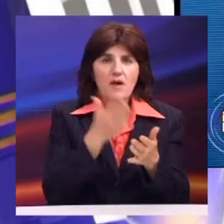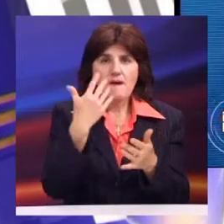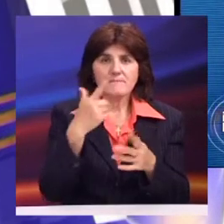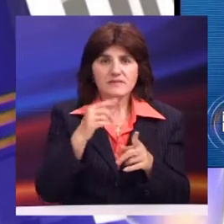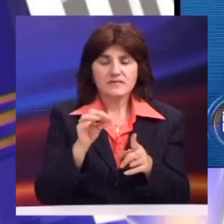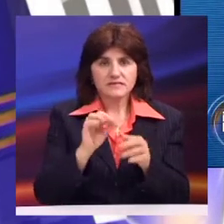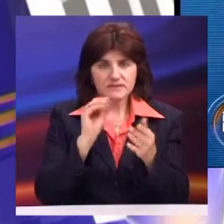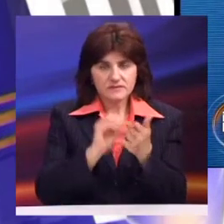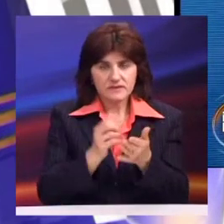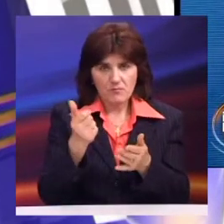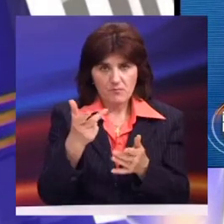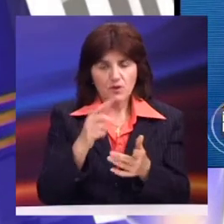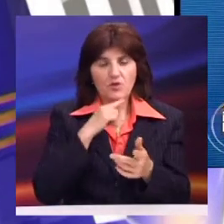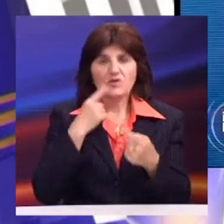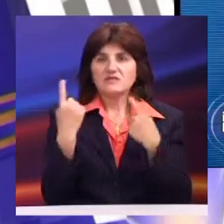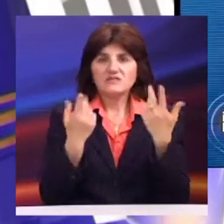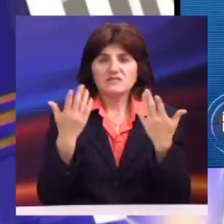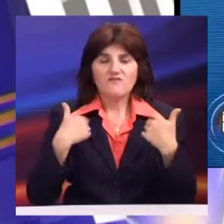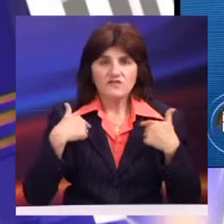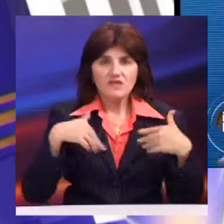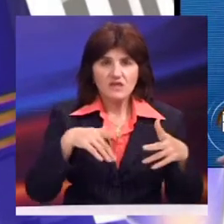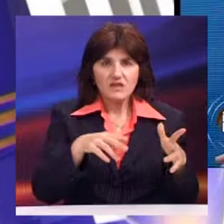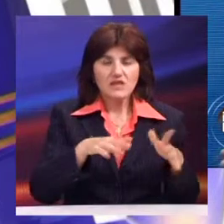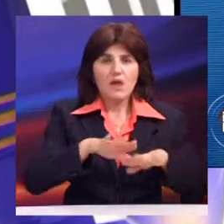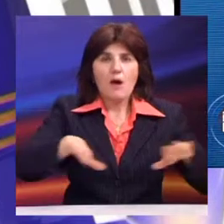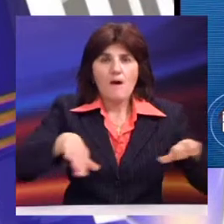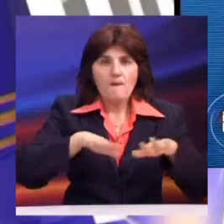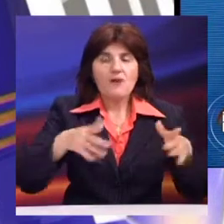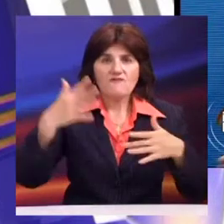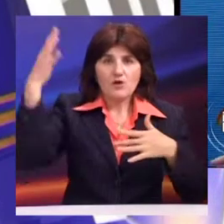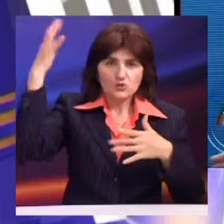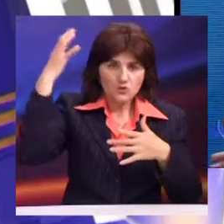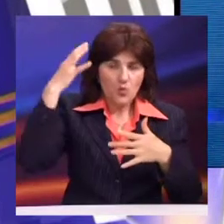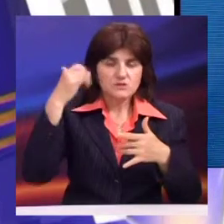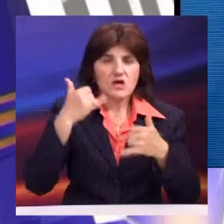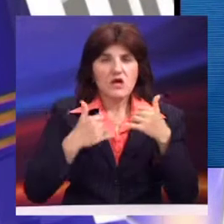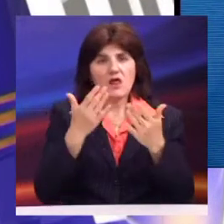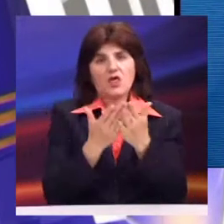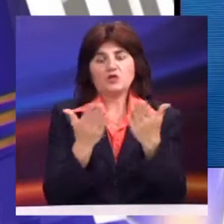zavisnosti kakva je dinamika boravka na suncu, da li je to sa plivanjem, da li je to u hladu, da